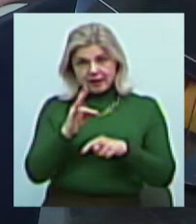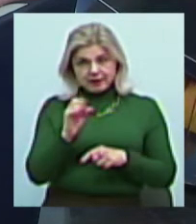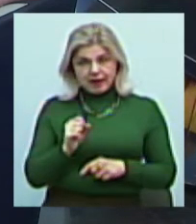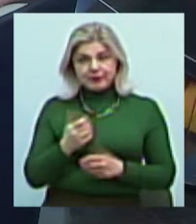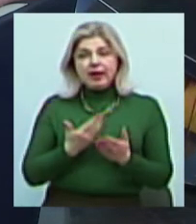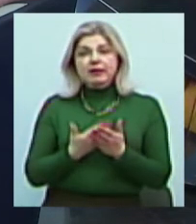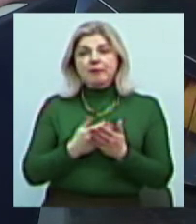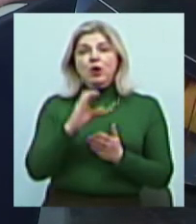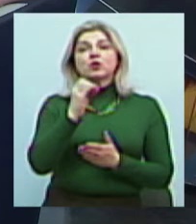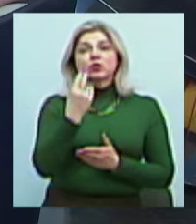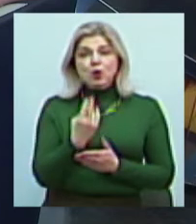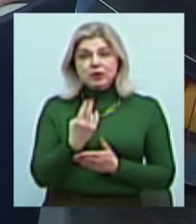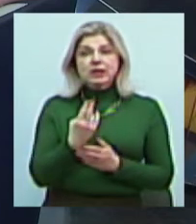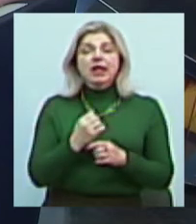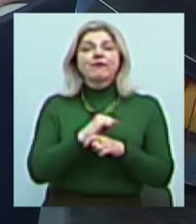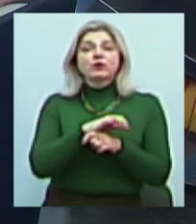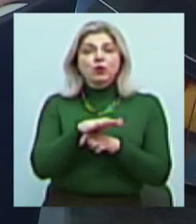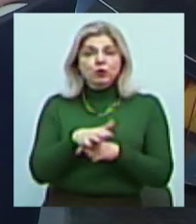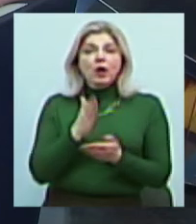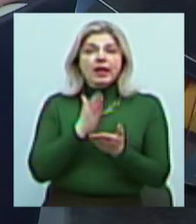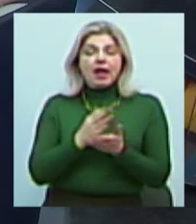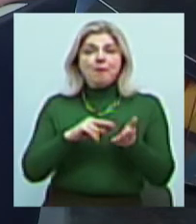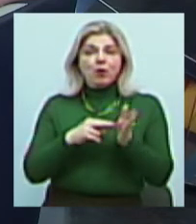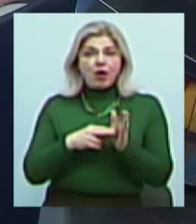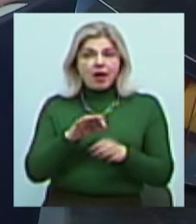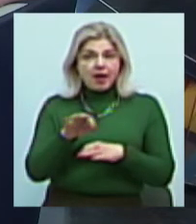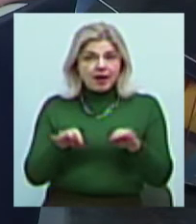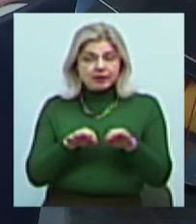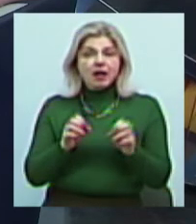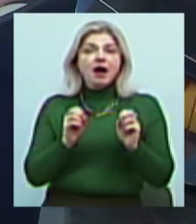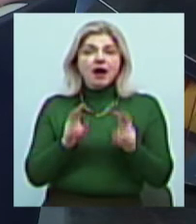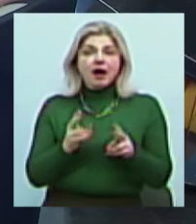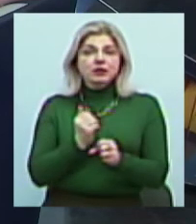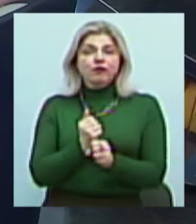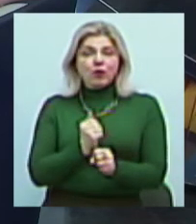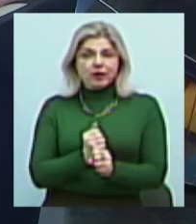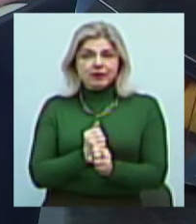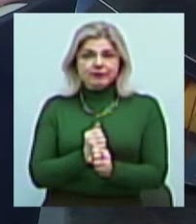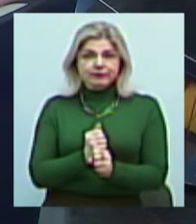Наприклад, в соціальній інфраструктурі у нас є такий проєкт, як створення